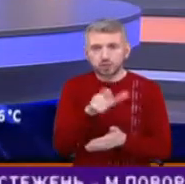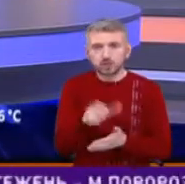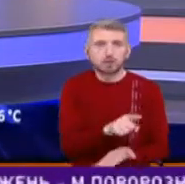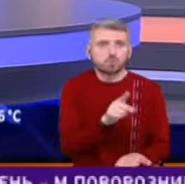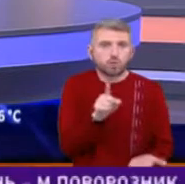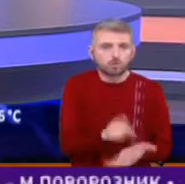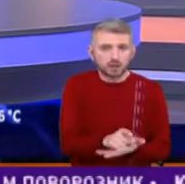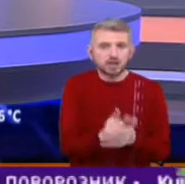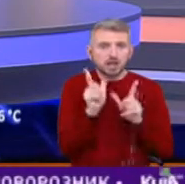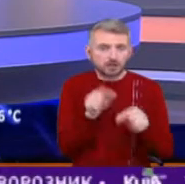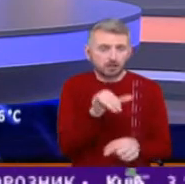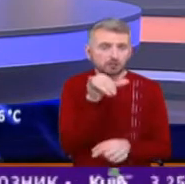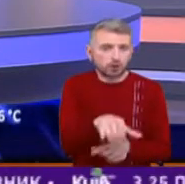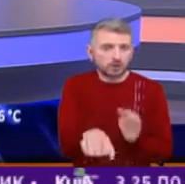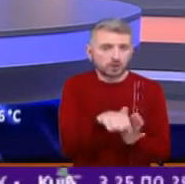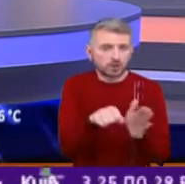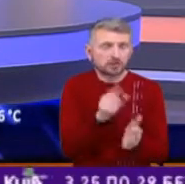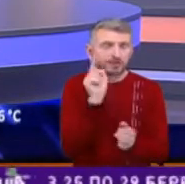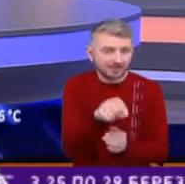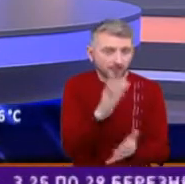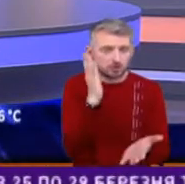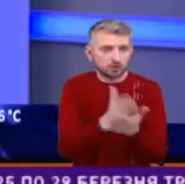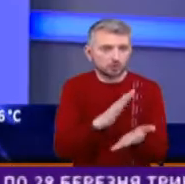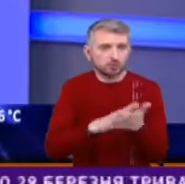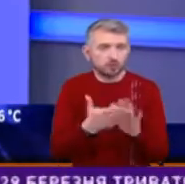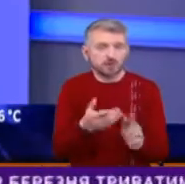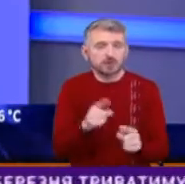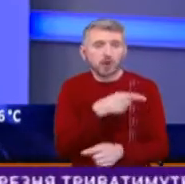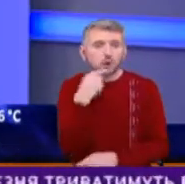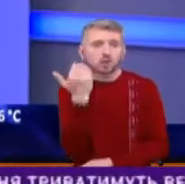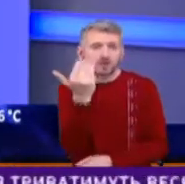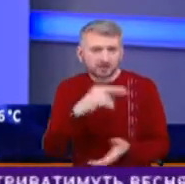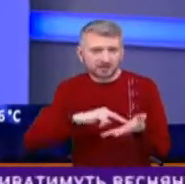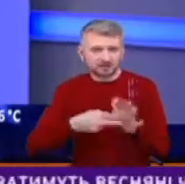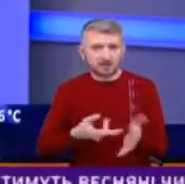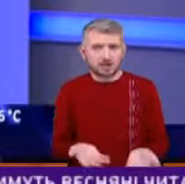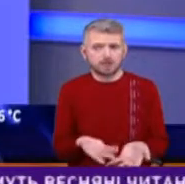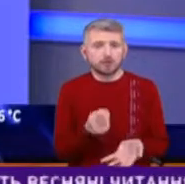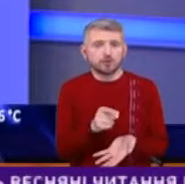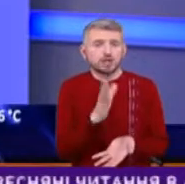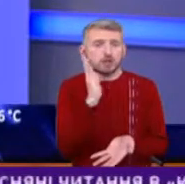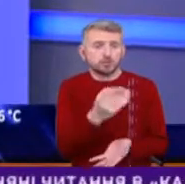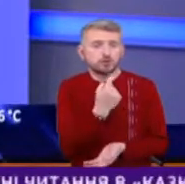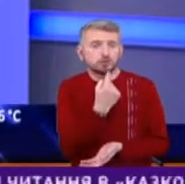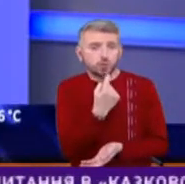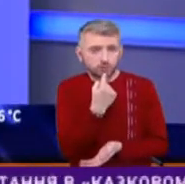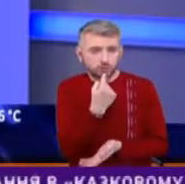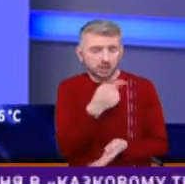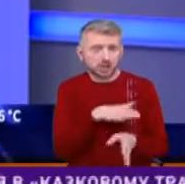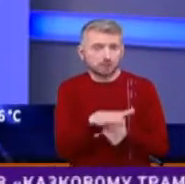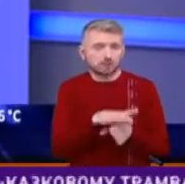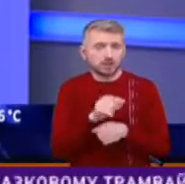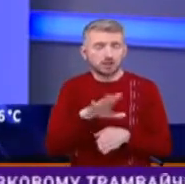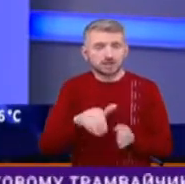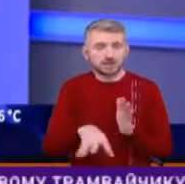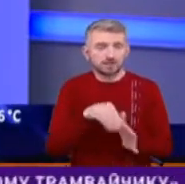повинні їхати до терористів і там напряму з ними домовлятися. Це всі російські сценарії. І вони будуть, спроби будуть їх реалізувати